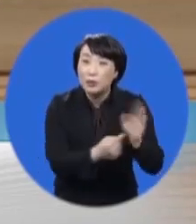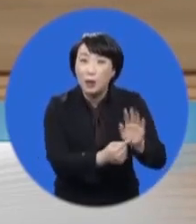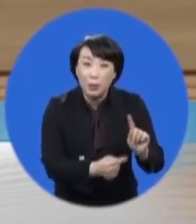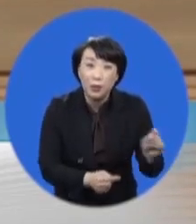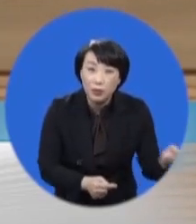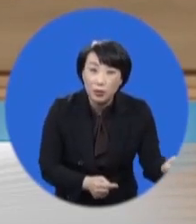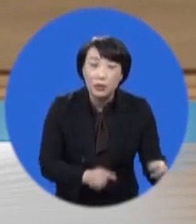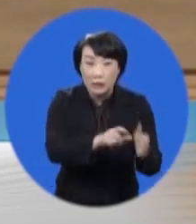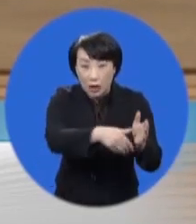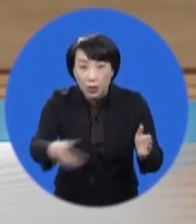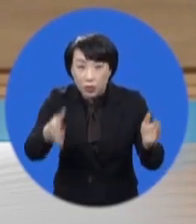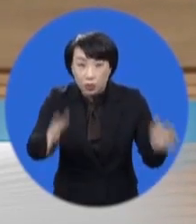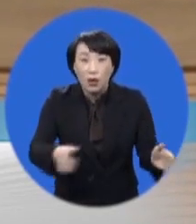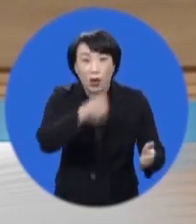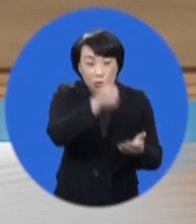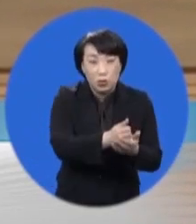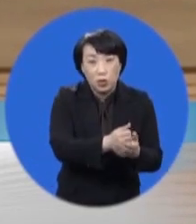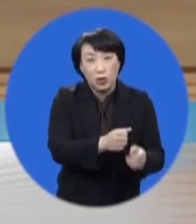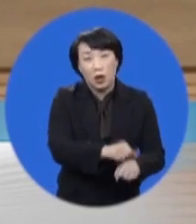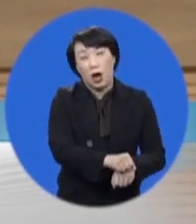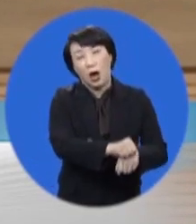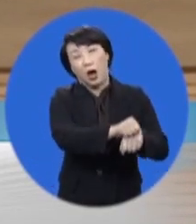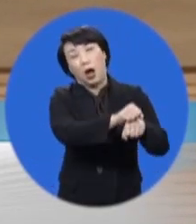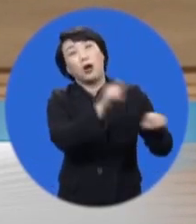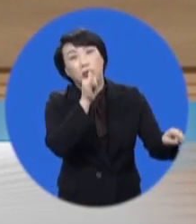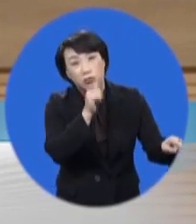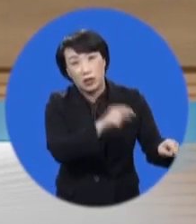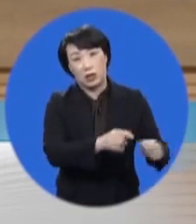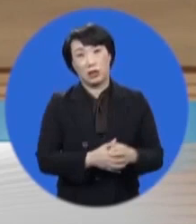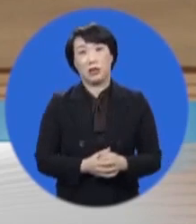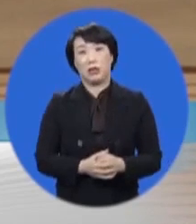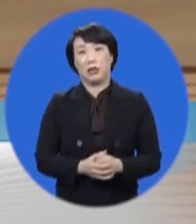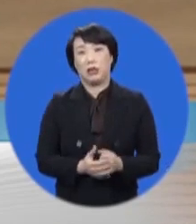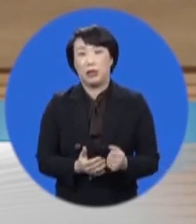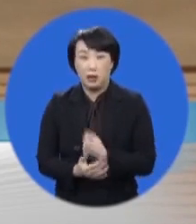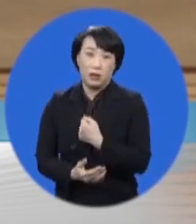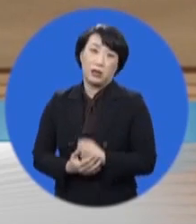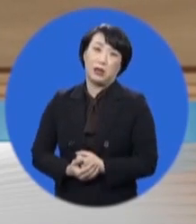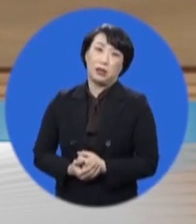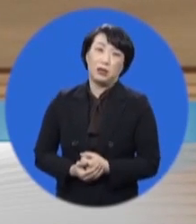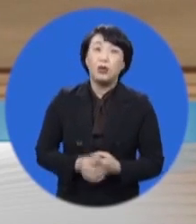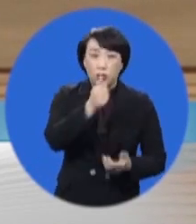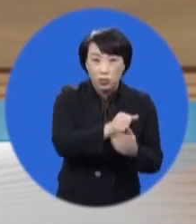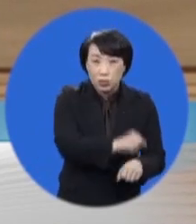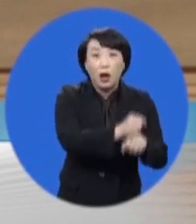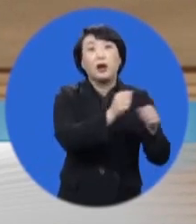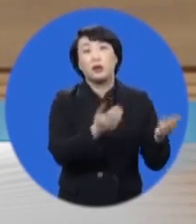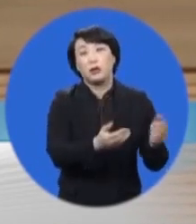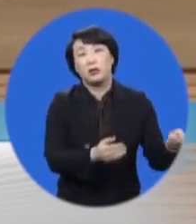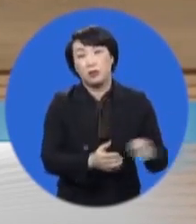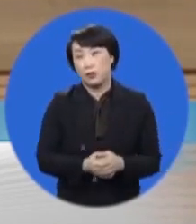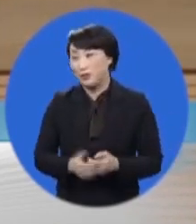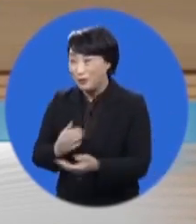있느냐? 세월 속에 죄를 계속 적재해 쌓아놓고 간다는 얘기예요. 쌓아놓고 간다.